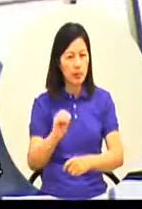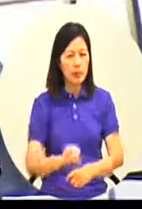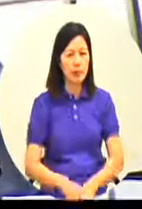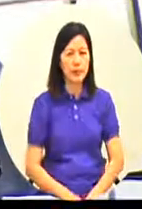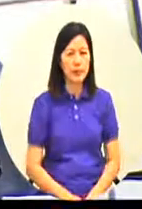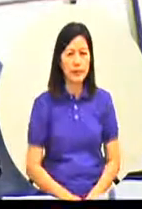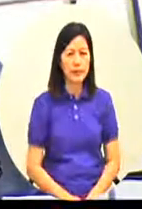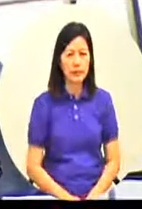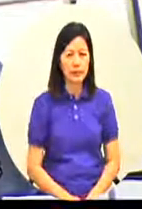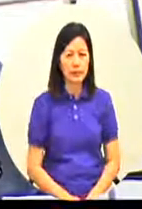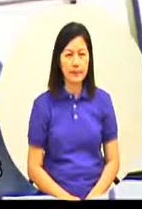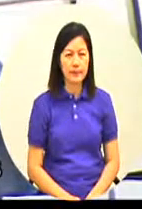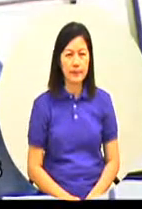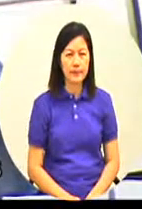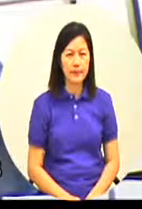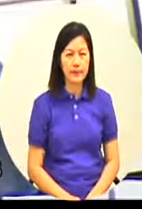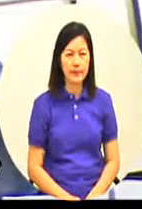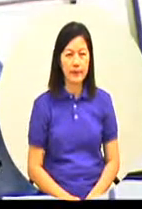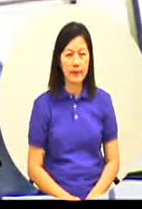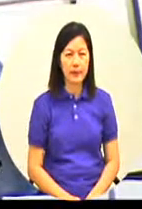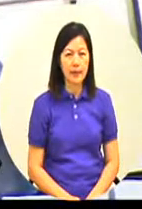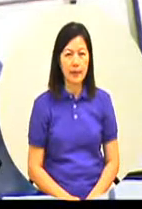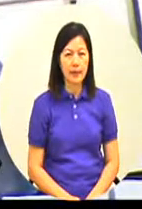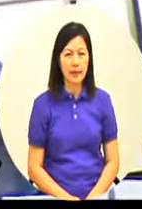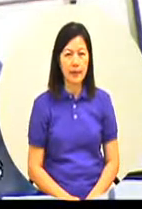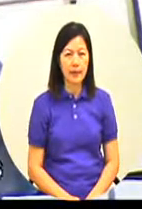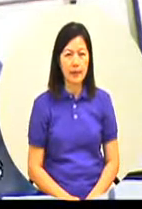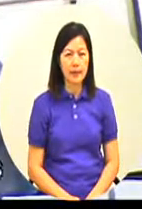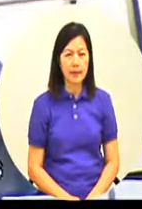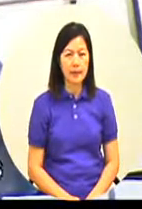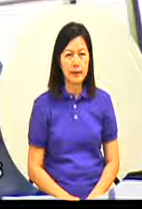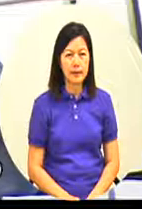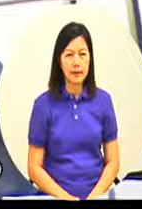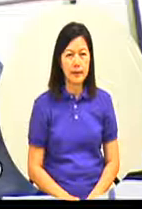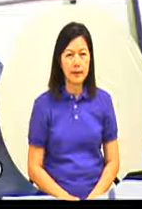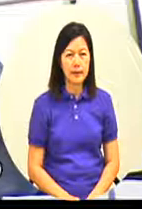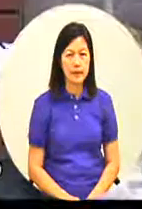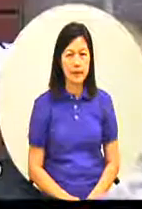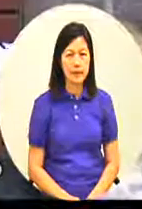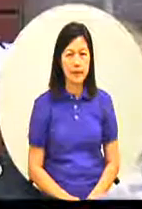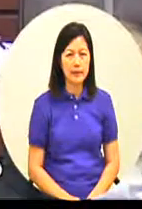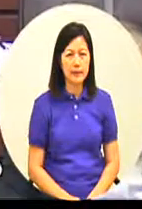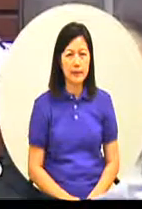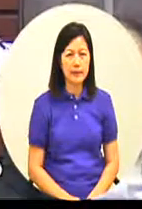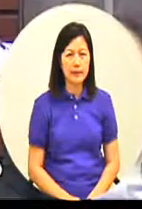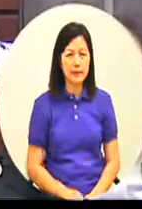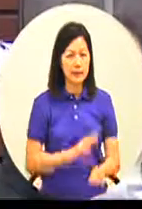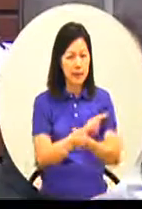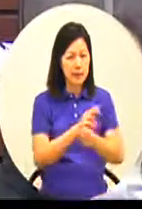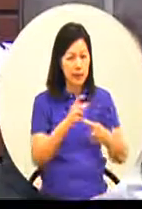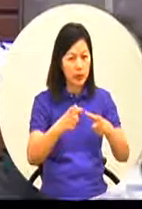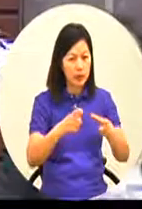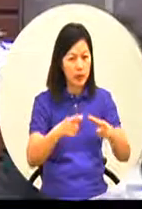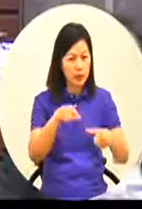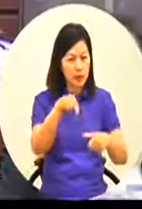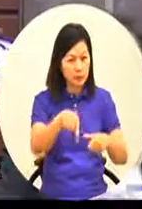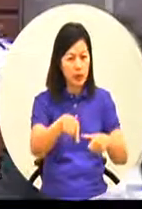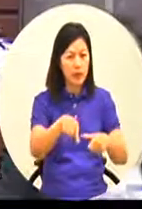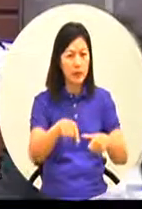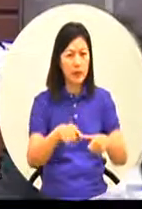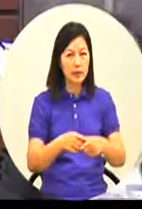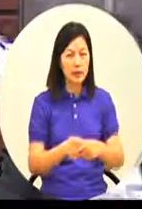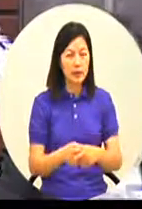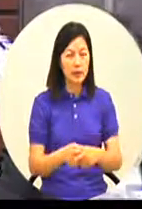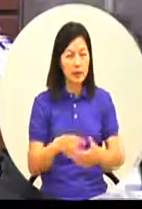我。 谢谢主席，谢谢议员哈。这边咱以迄个林园的部分啦哈，包括咱